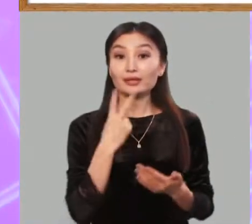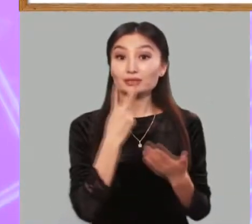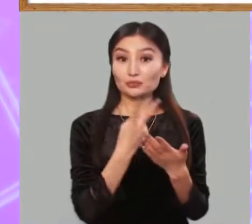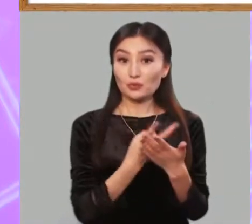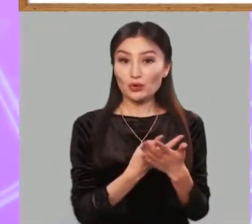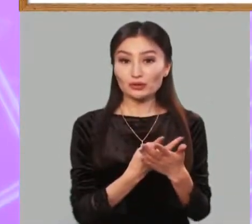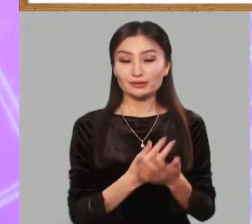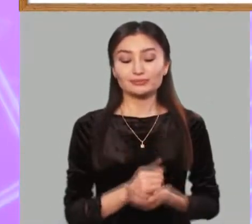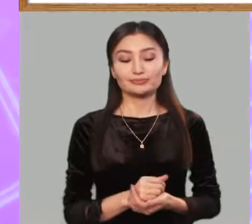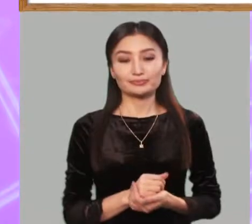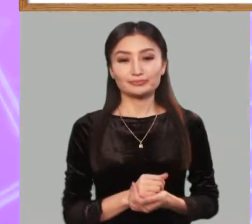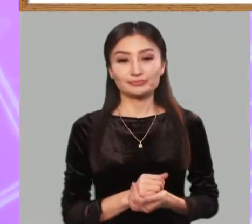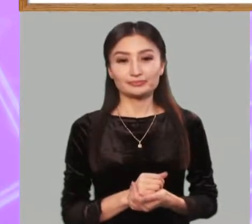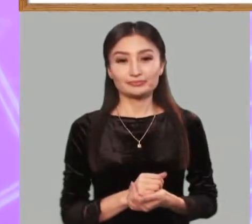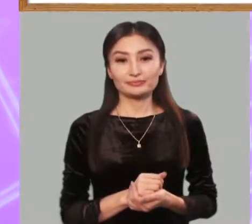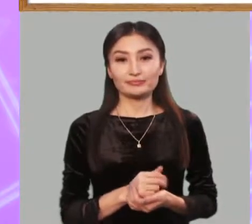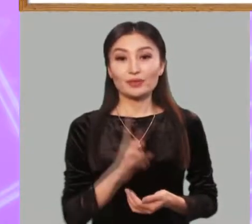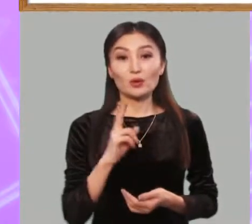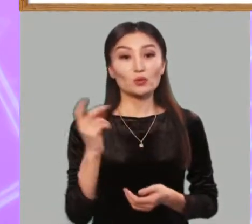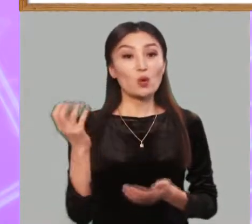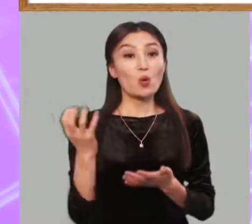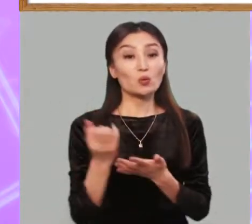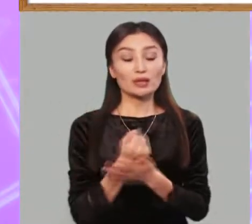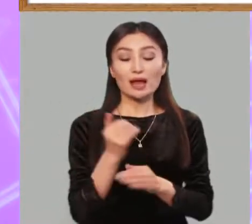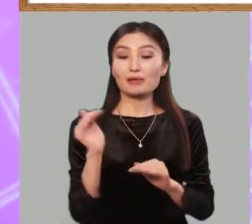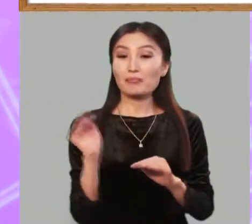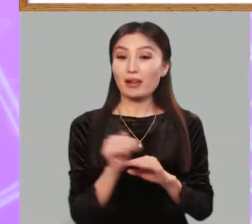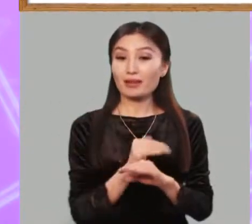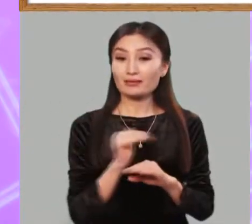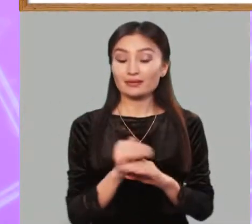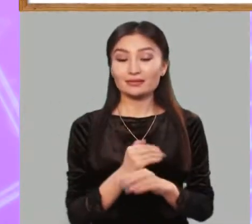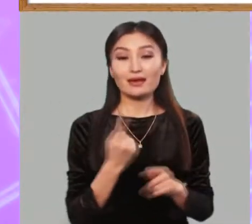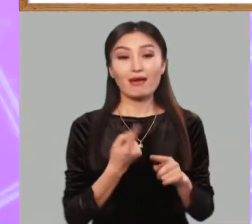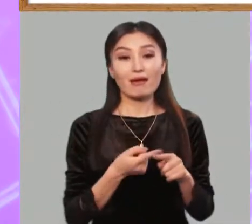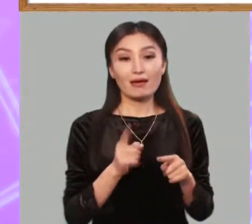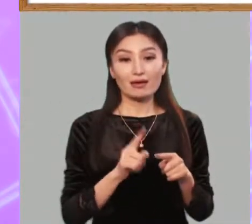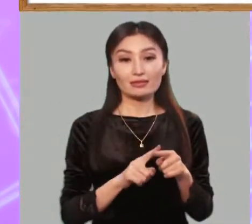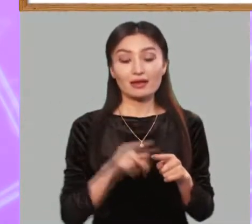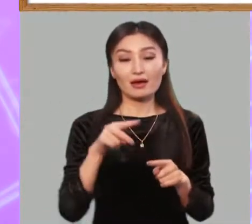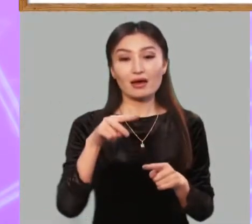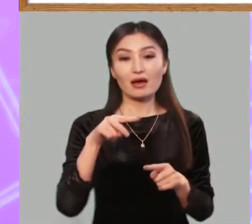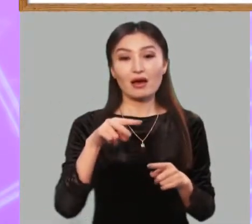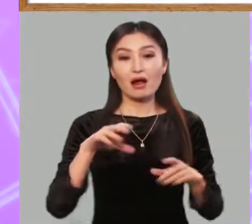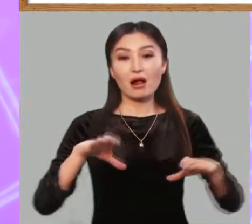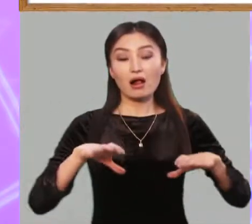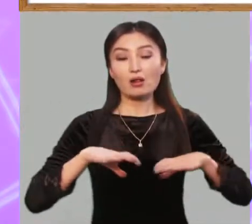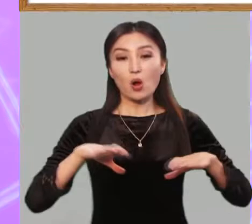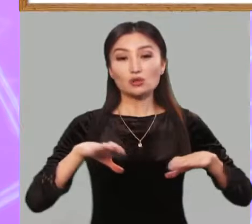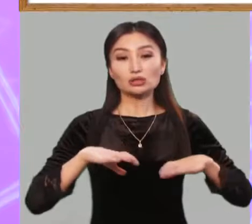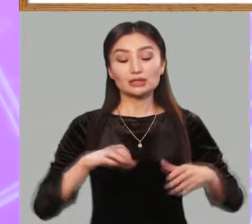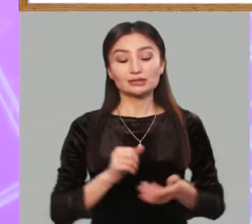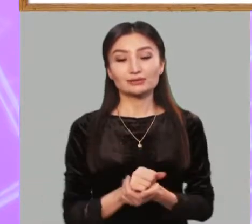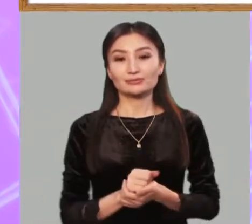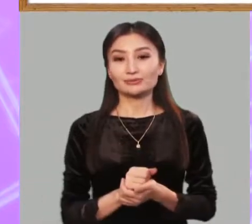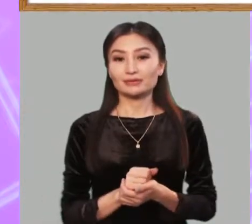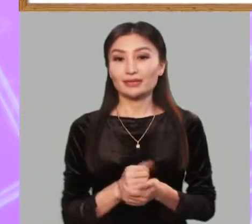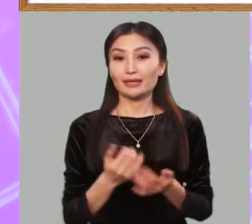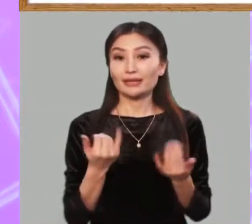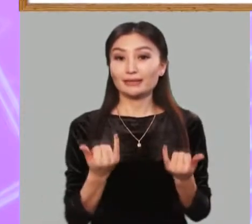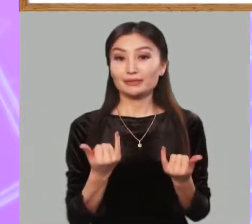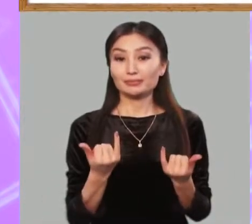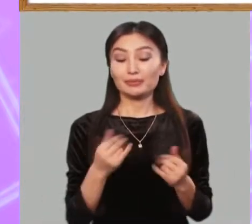Смотрим. Кто угадал? Молодец! Это лошадь. Теперь,